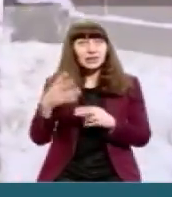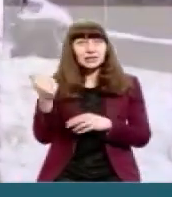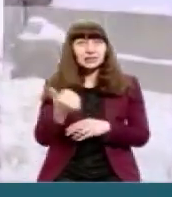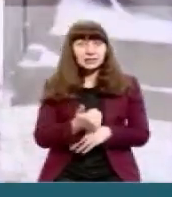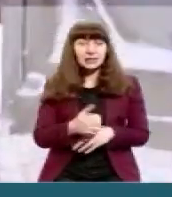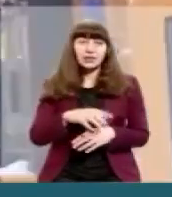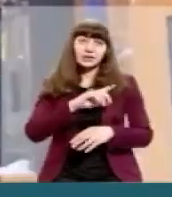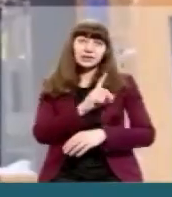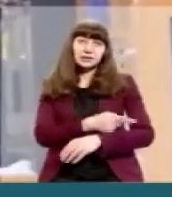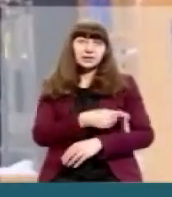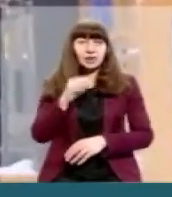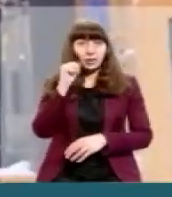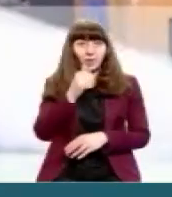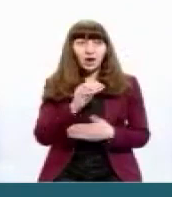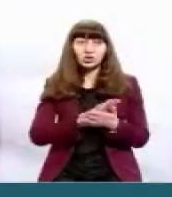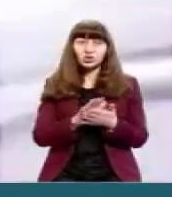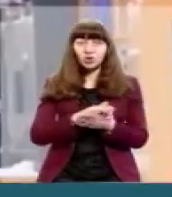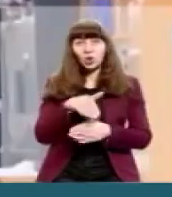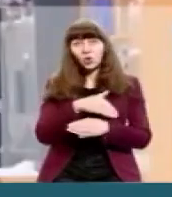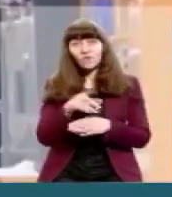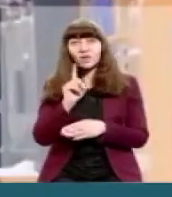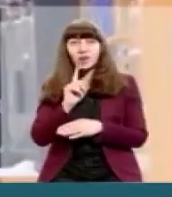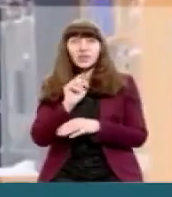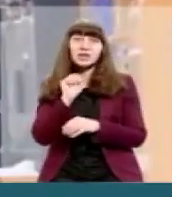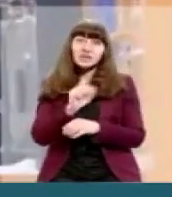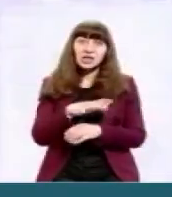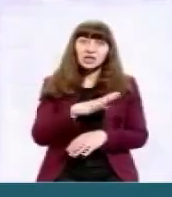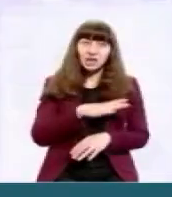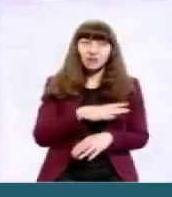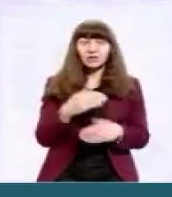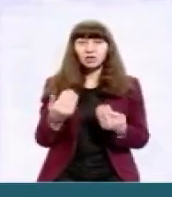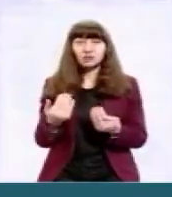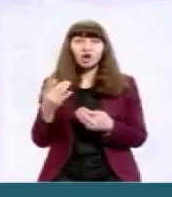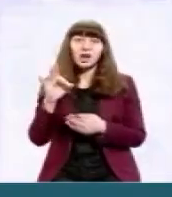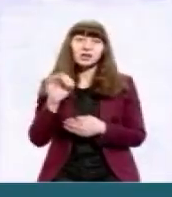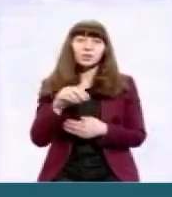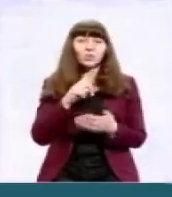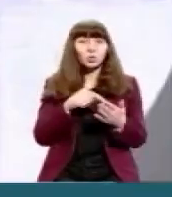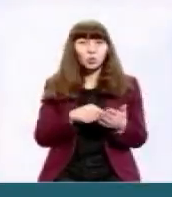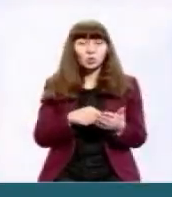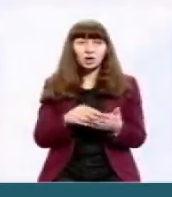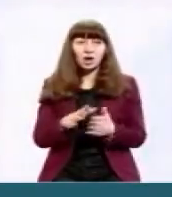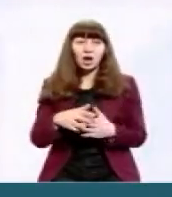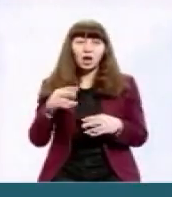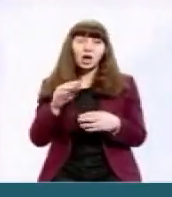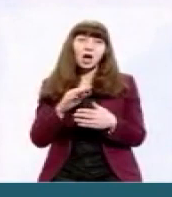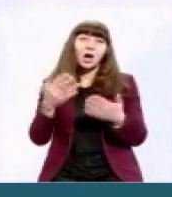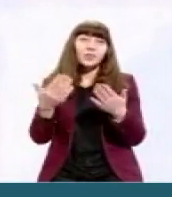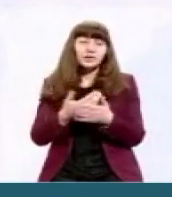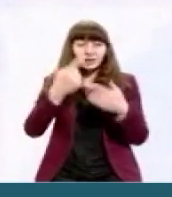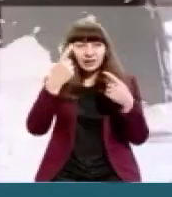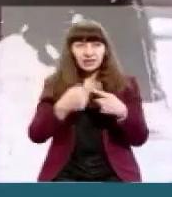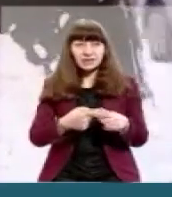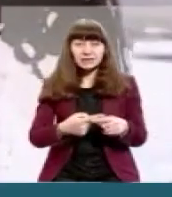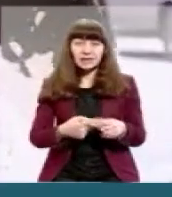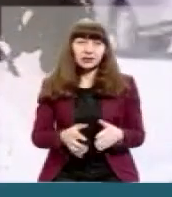из-за сильных морозов работы по расчистке улиц пришлось временно приостановить. Также аким города затронул тему модернизации очистительной техники. За прошлый